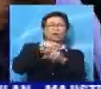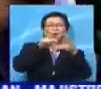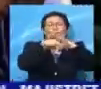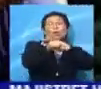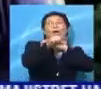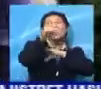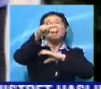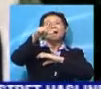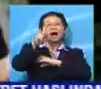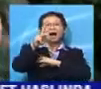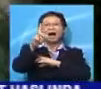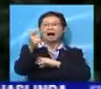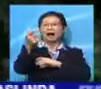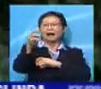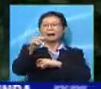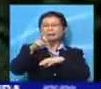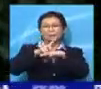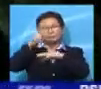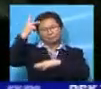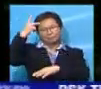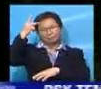ini.